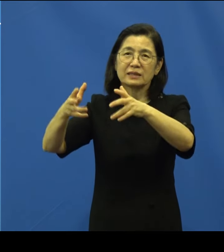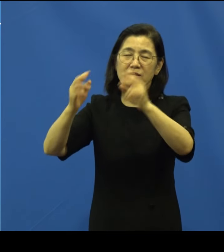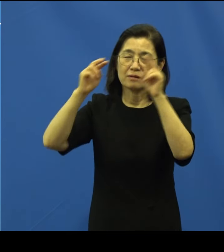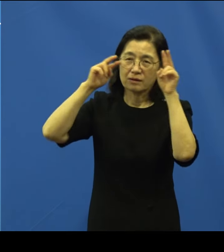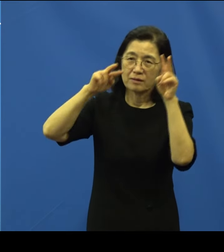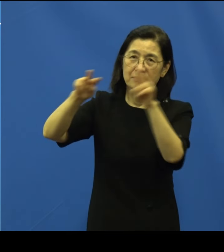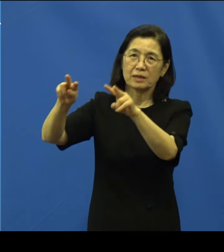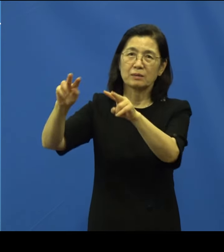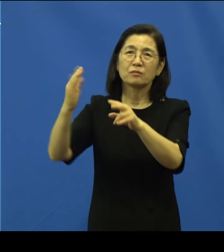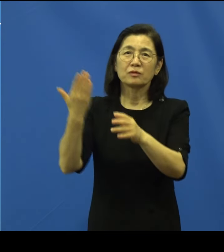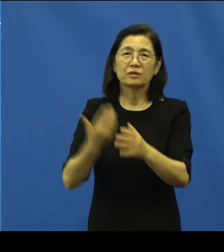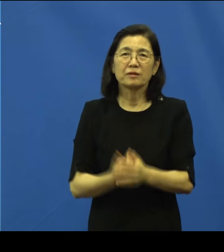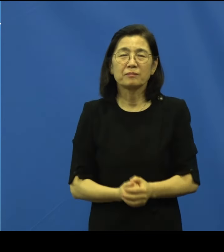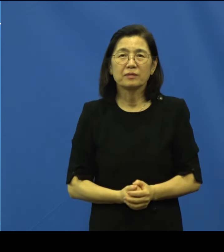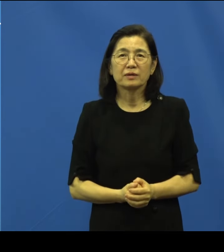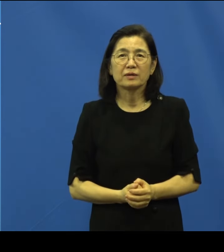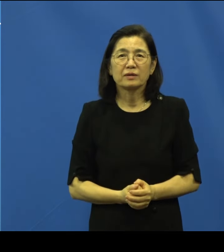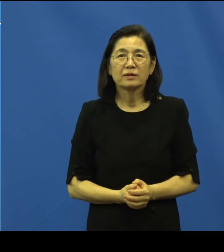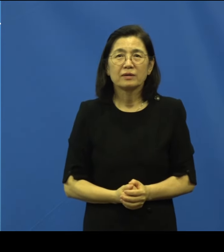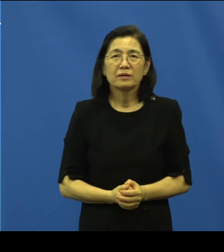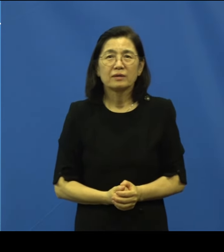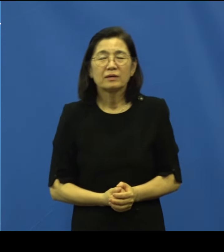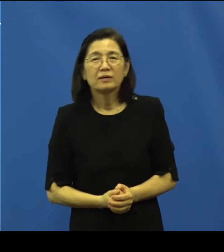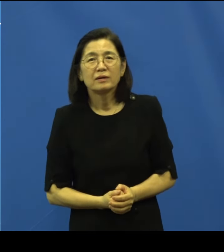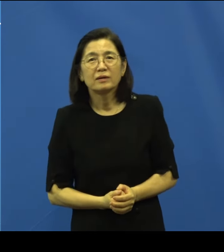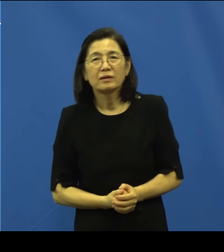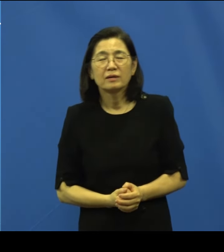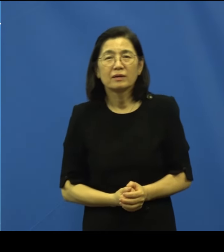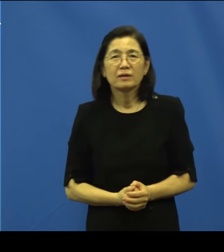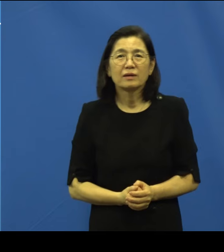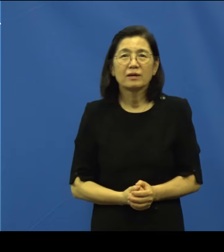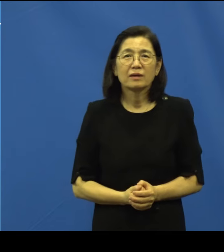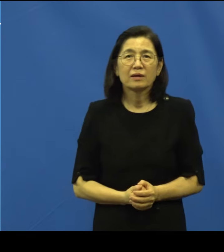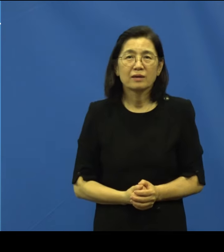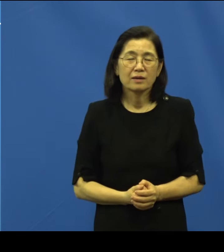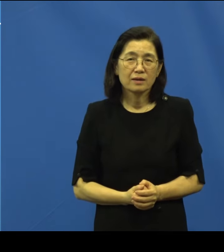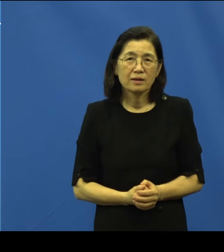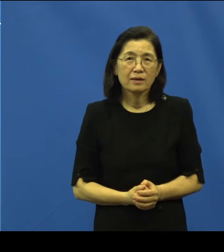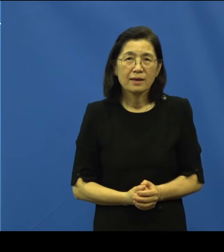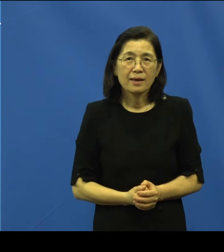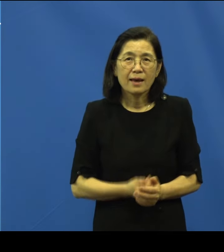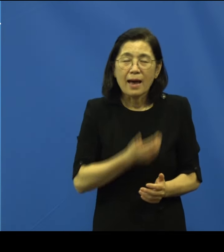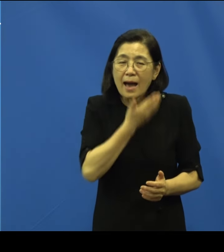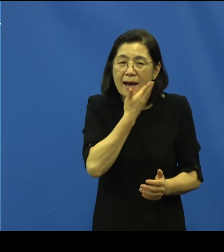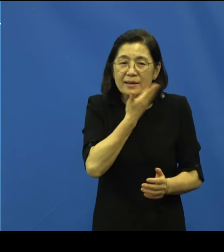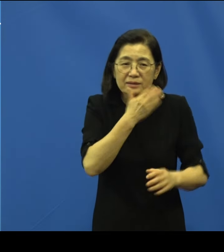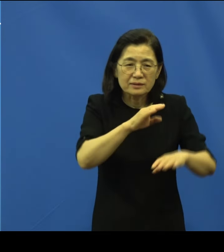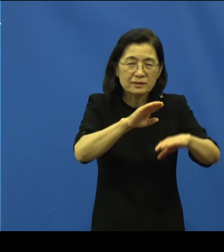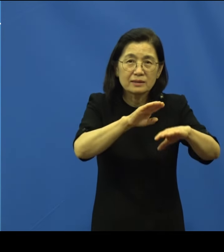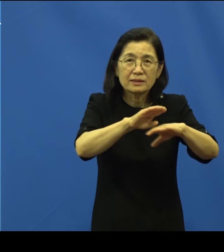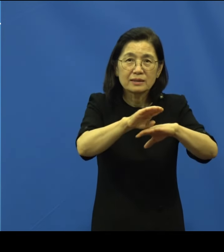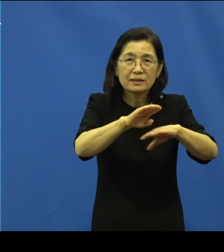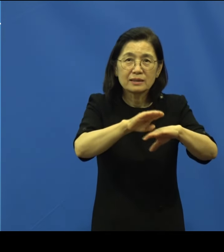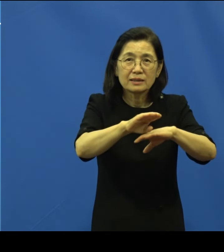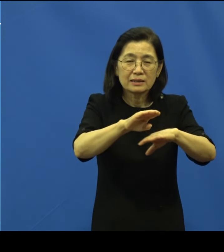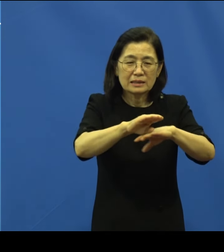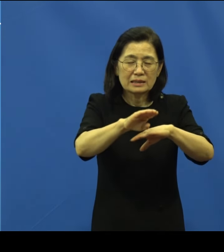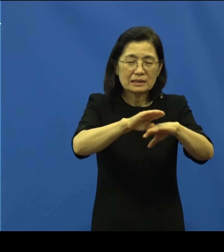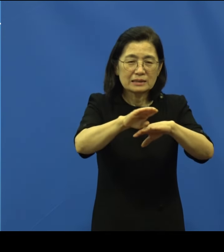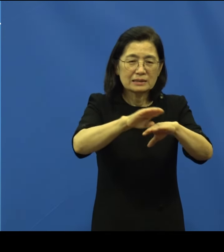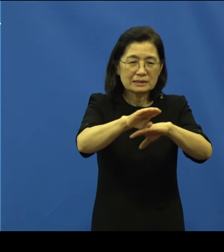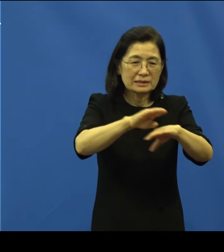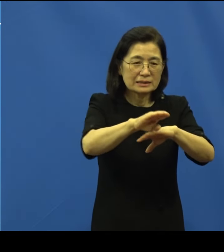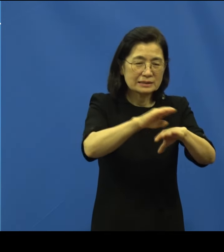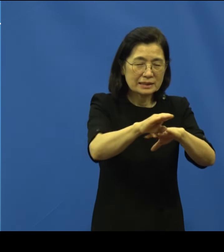어떤 아빠는 그랬다고 그러잖아요. 자기가 아끼는 차를 어린 유치부 다니는 아들이 이렇게 뭐를